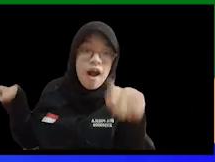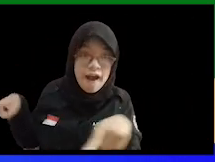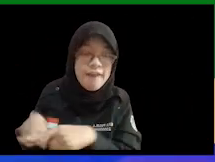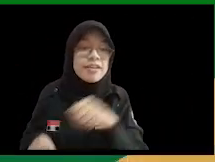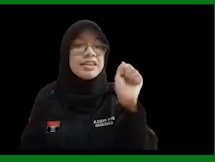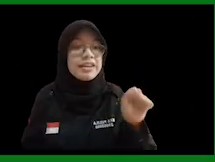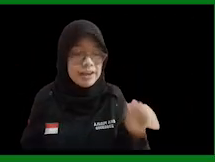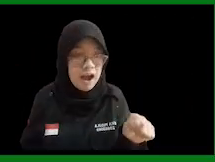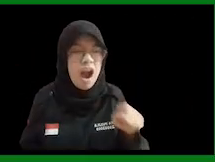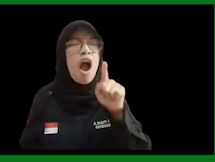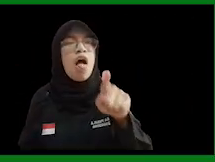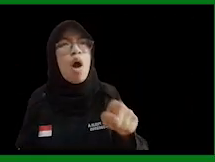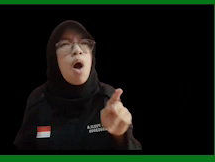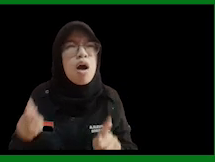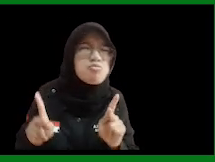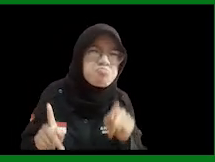ruang sidang.